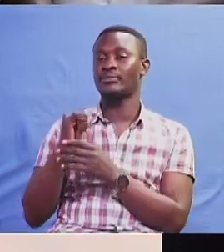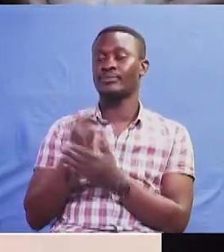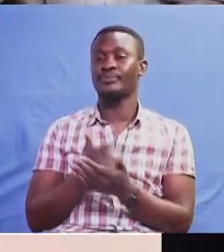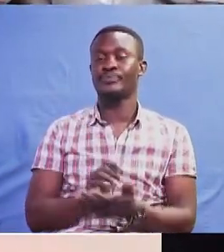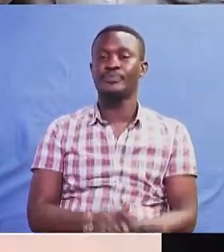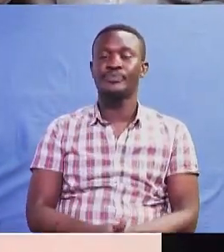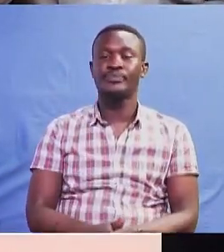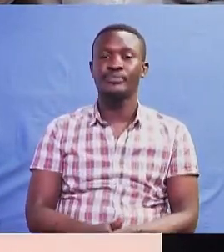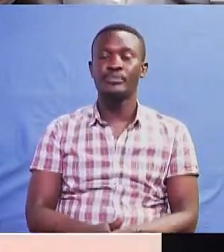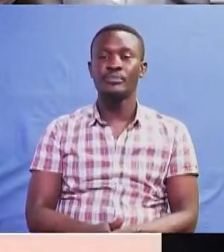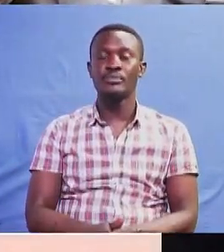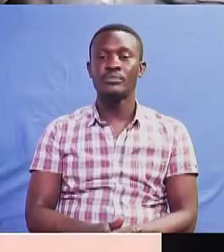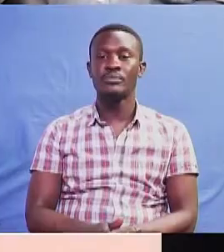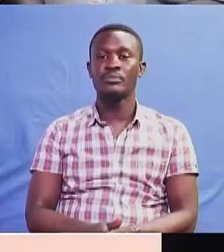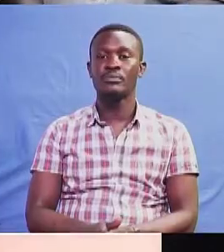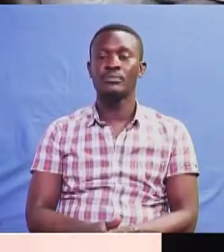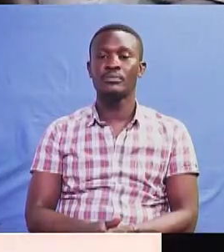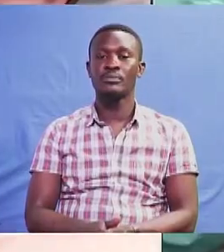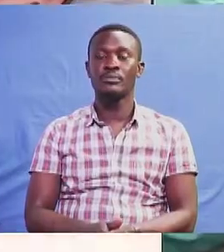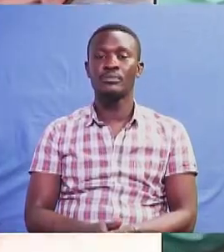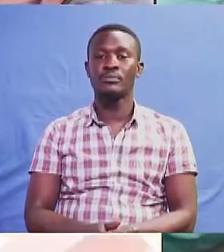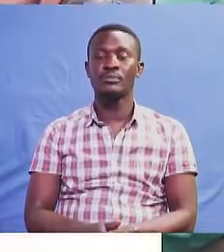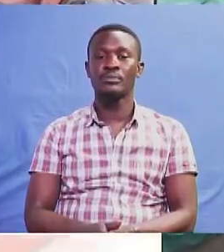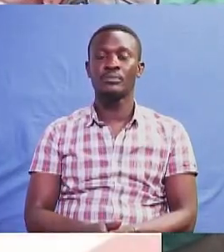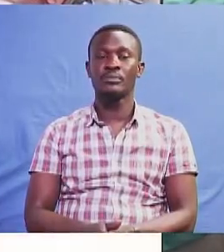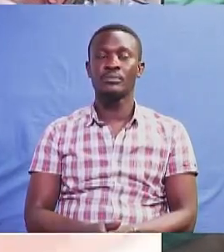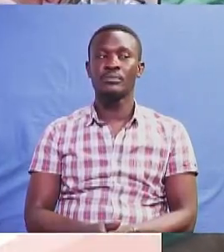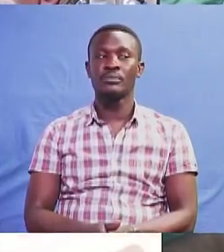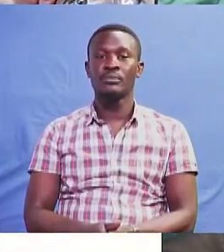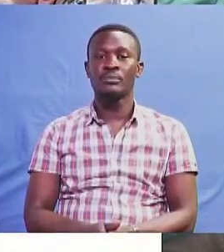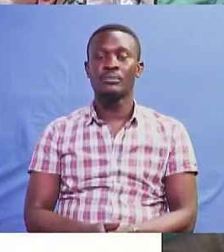Emma Mwangi, Runinga ya KU.